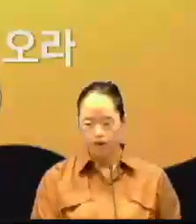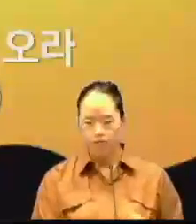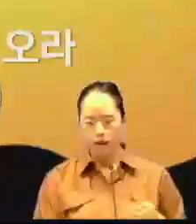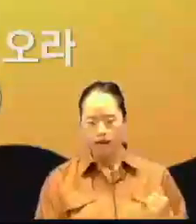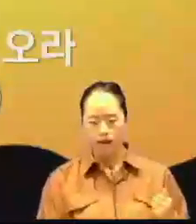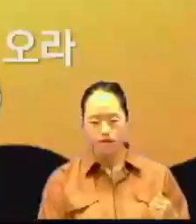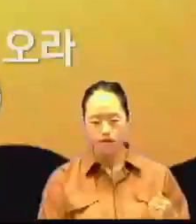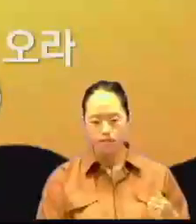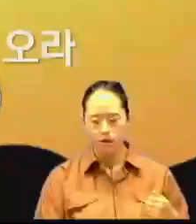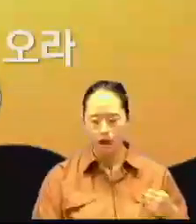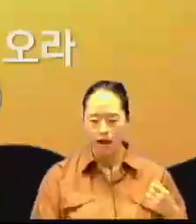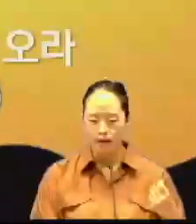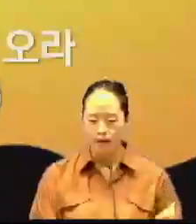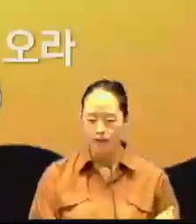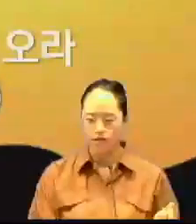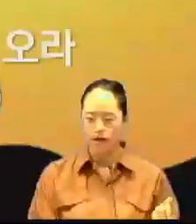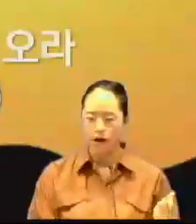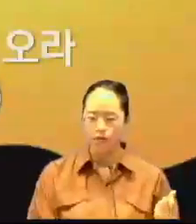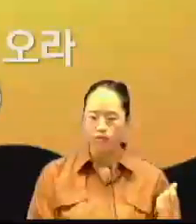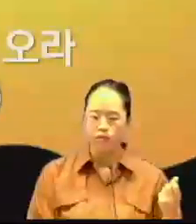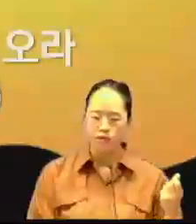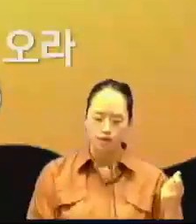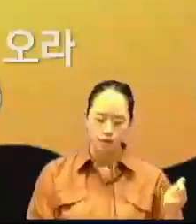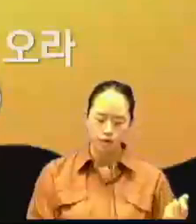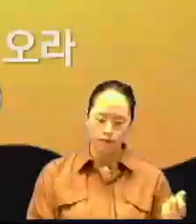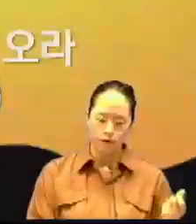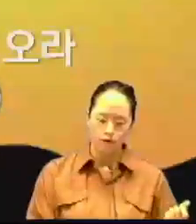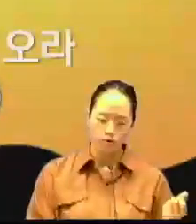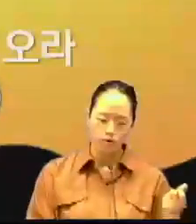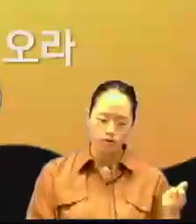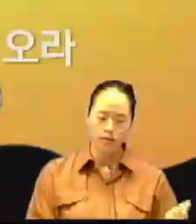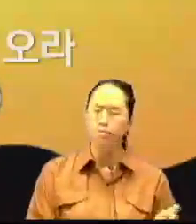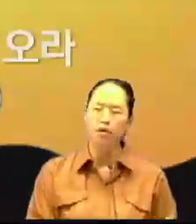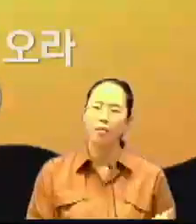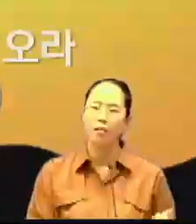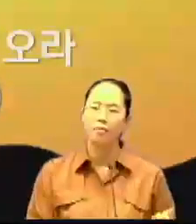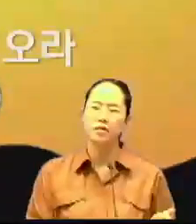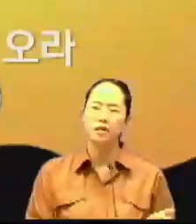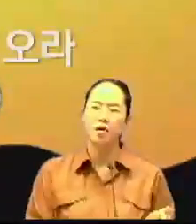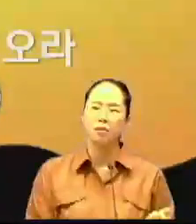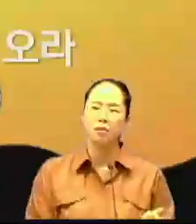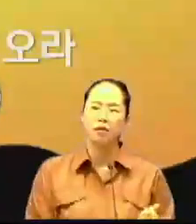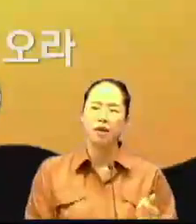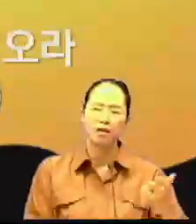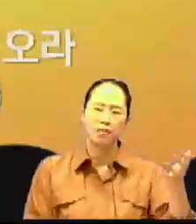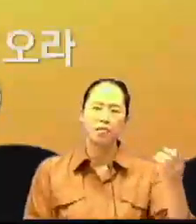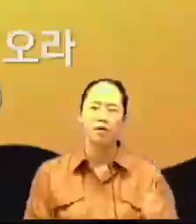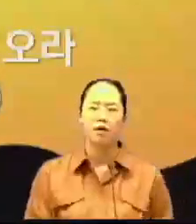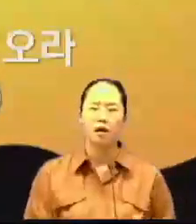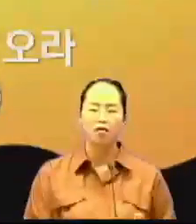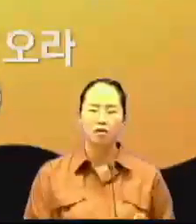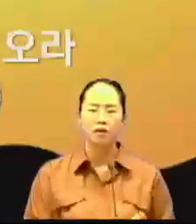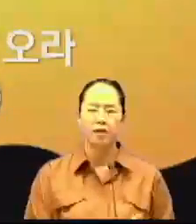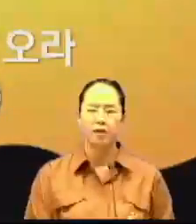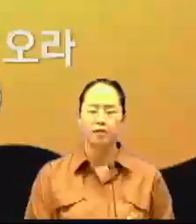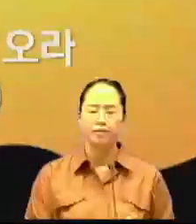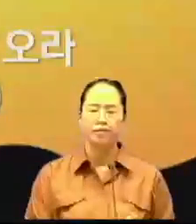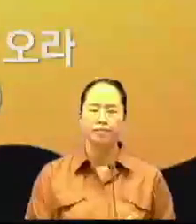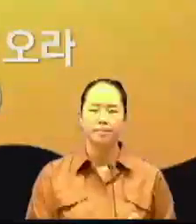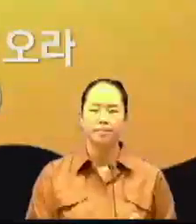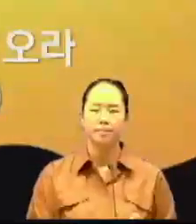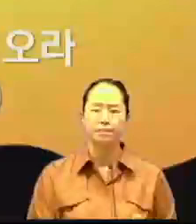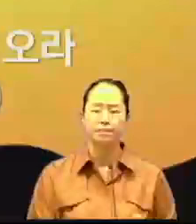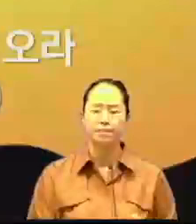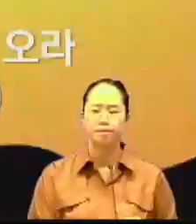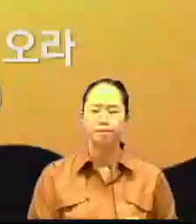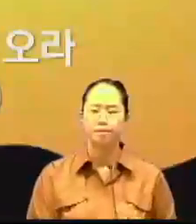如果人要是能够解决他自己罪的方法的话，如果真有的话，神可能也就